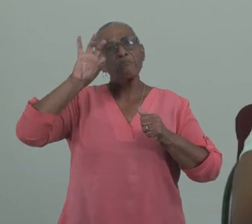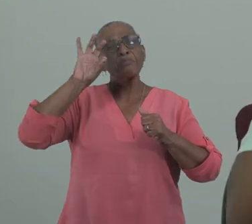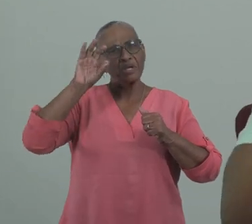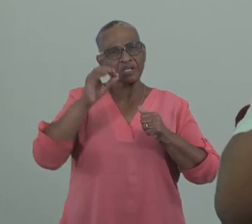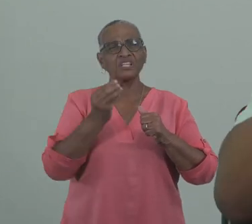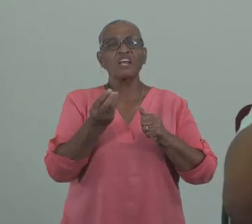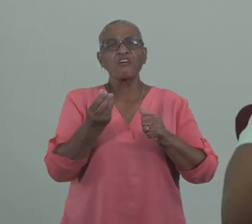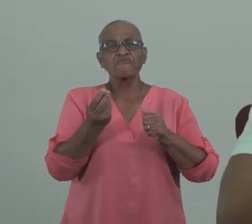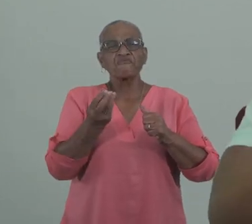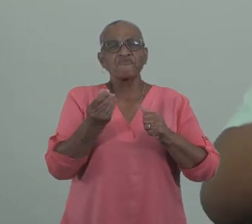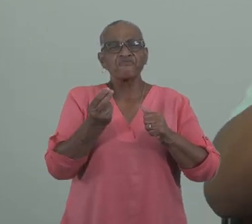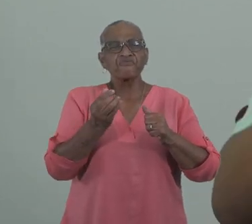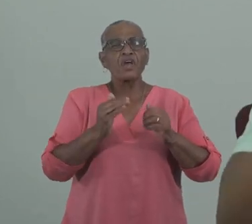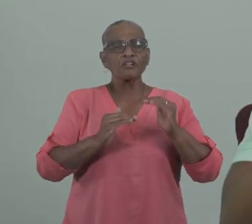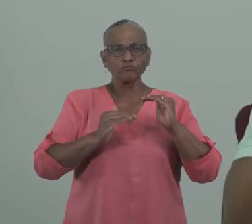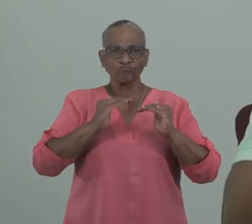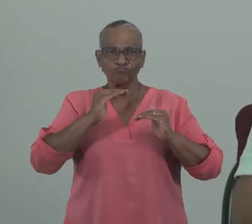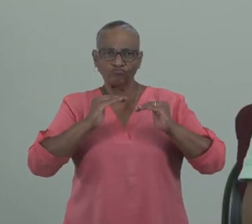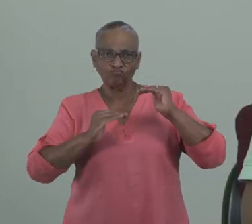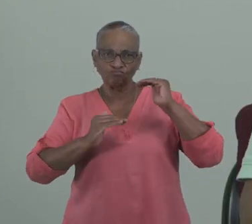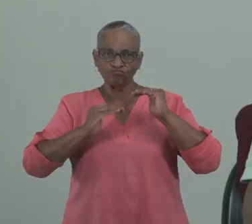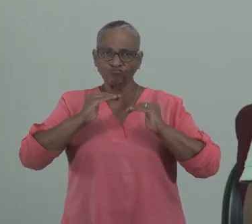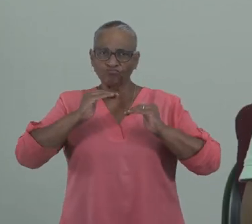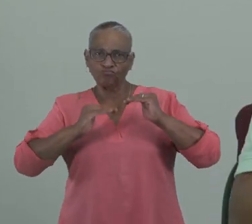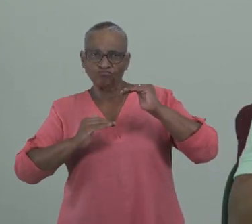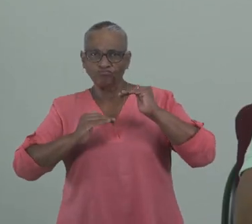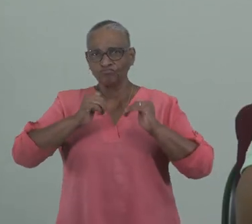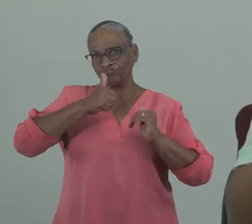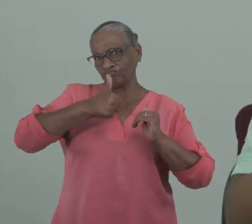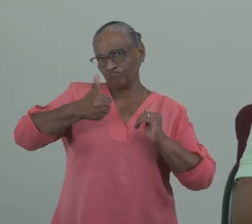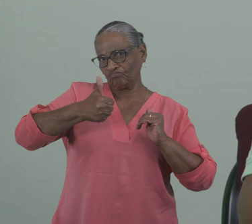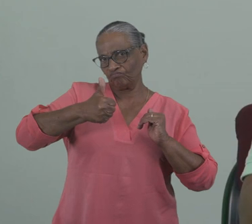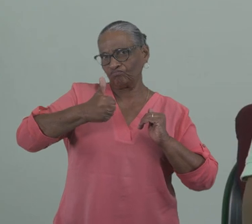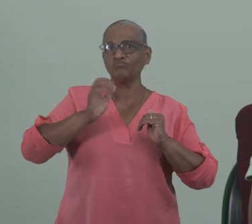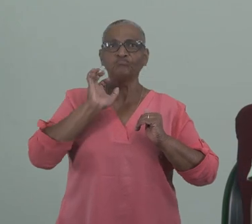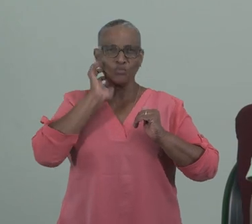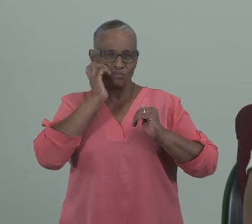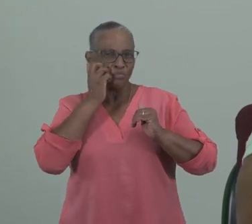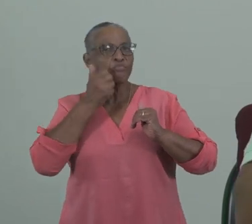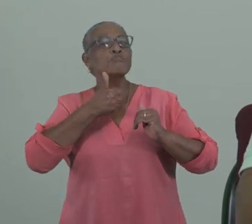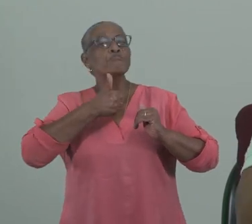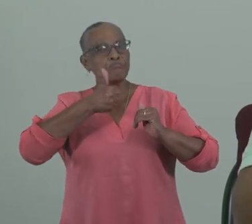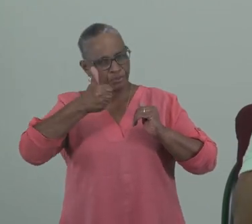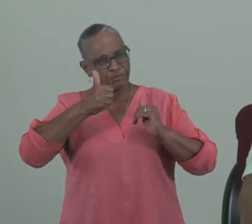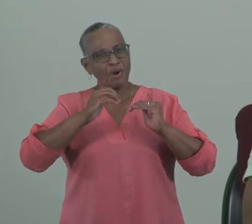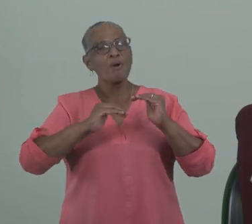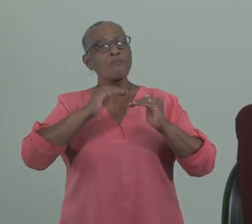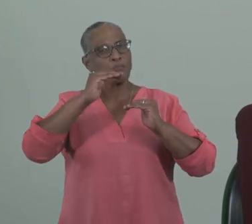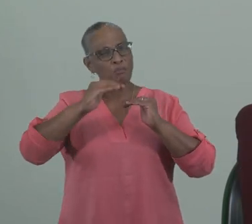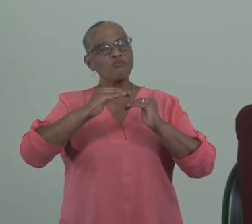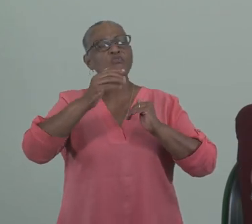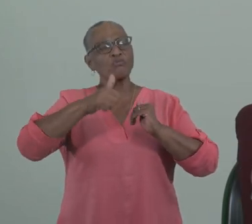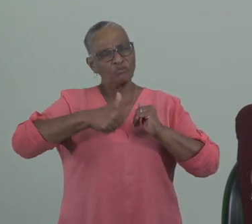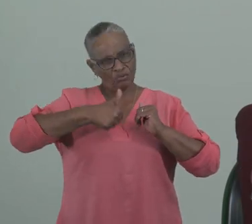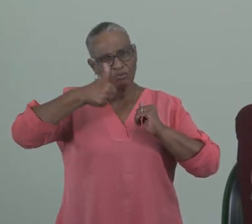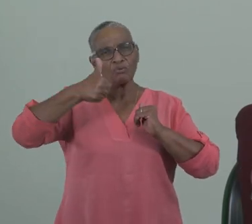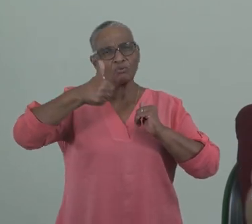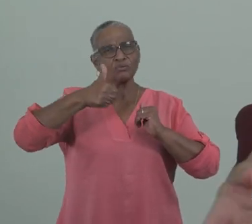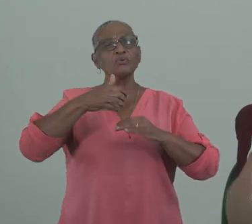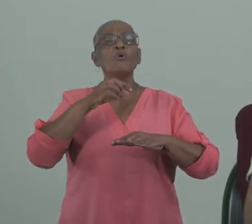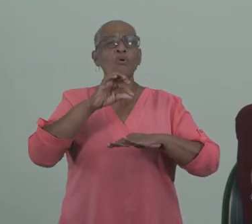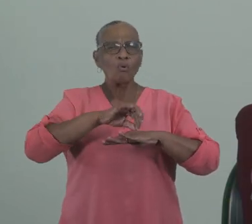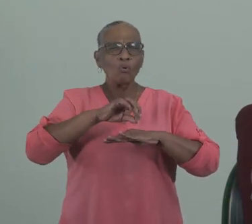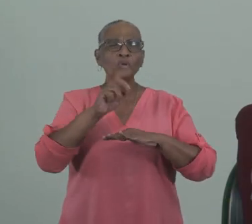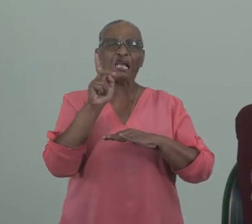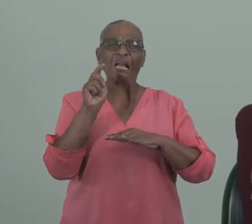het ware, je cholesterol, je vetbalansen zijn een stukken beter als je, weet je iets als een goede stoelgang hebt en het bevordert ook gewoon heel wat.